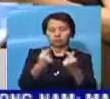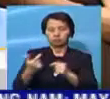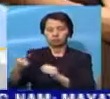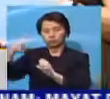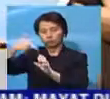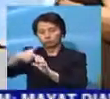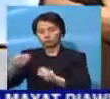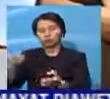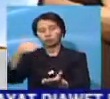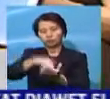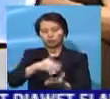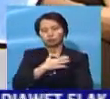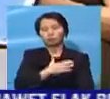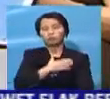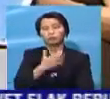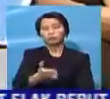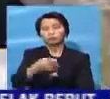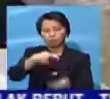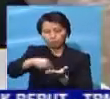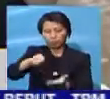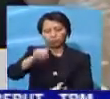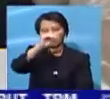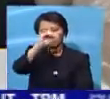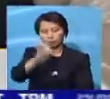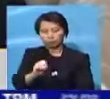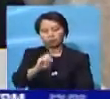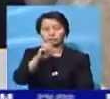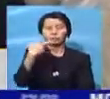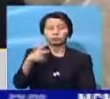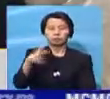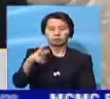turut mengulangi komitmen untuk membayar dividen sebanyak